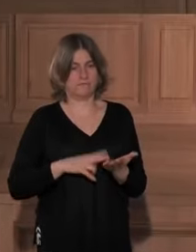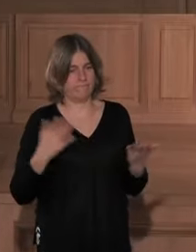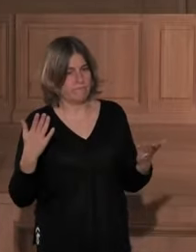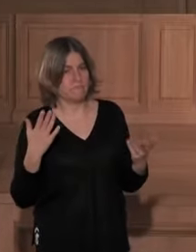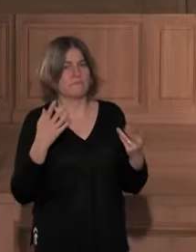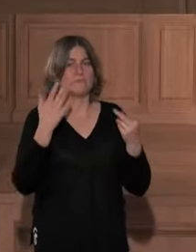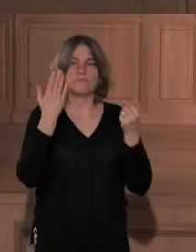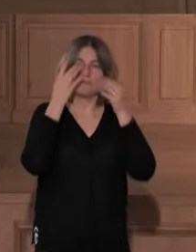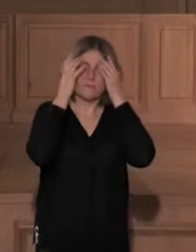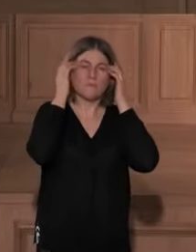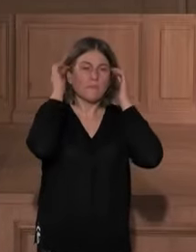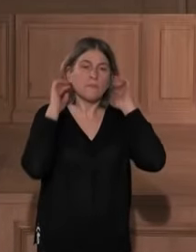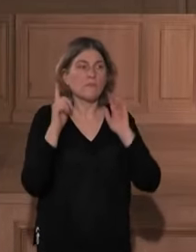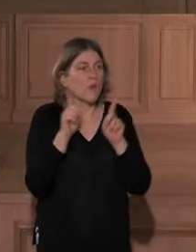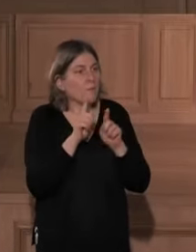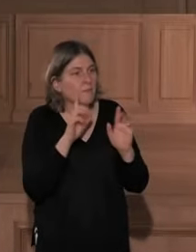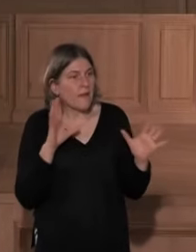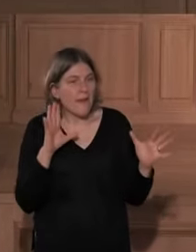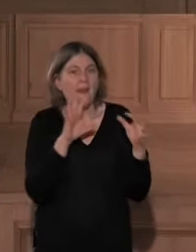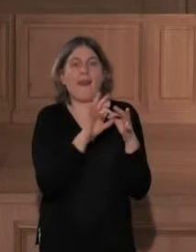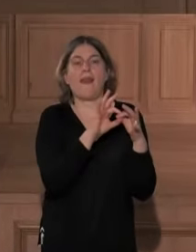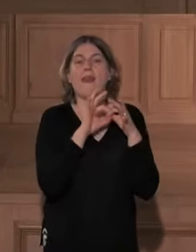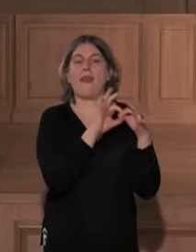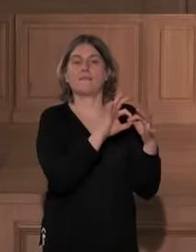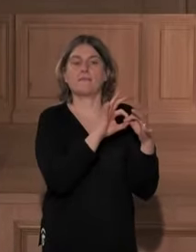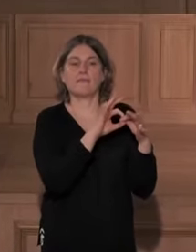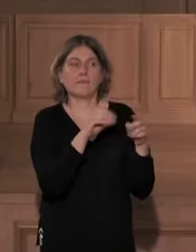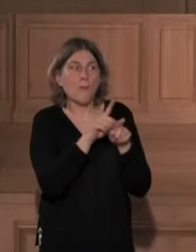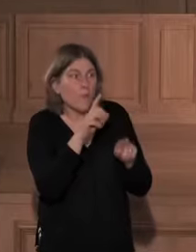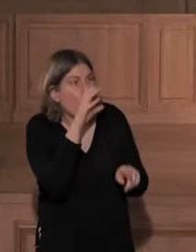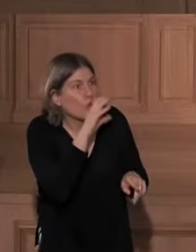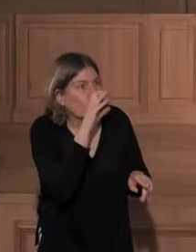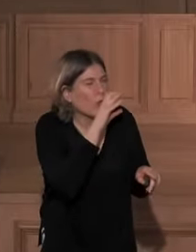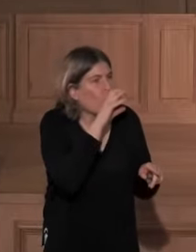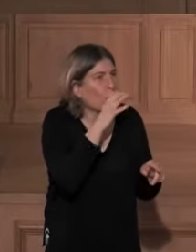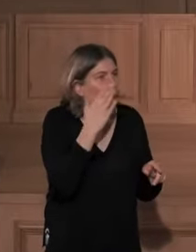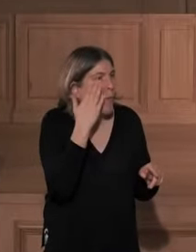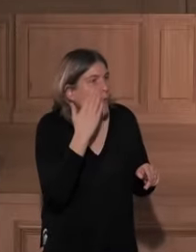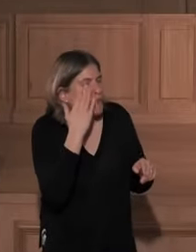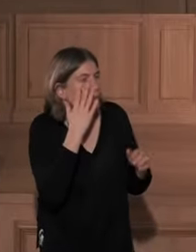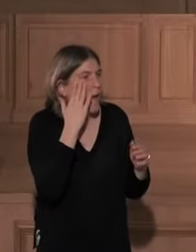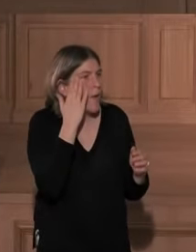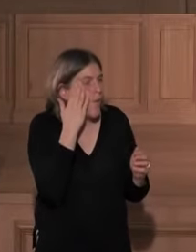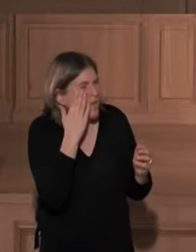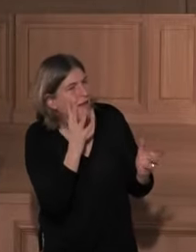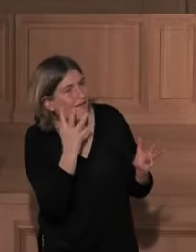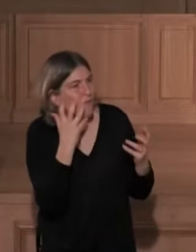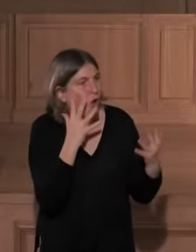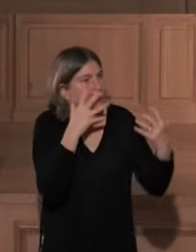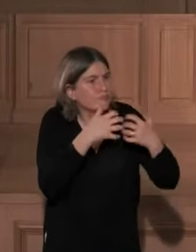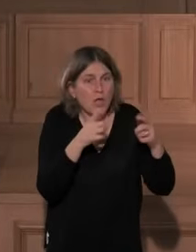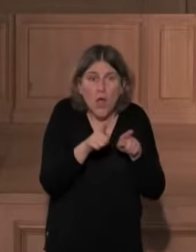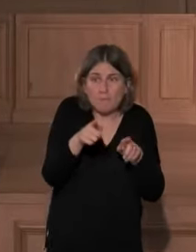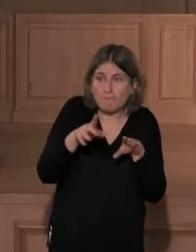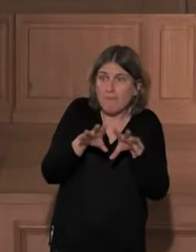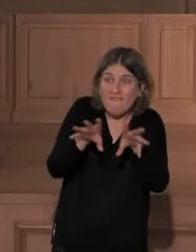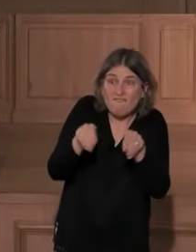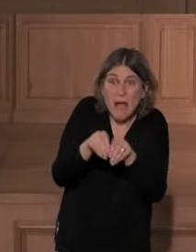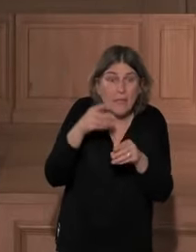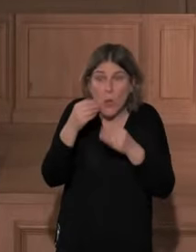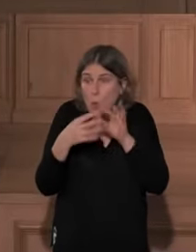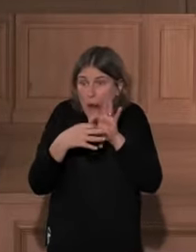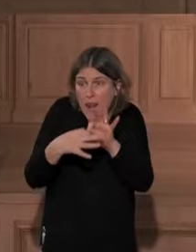comme si elle crée un lien avec une personne qui l'intéresse. En fait, on crée des liens avec des personnes de la famille, mais des personnes,